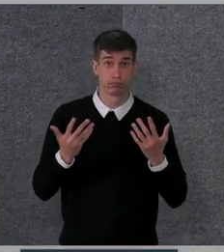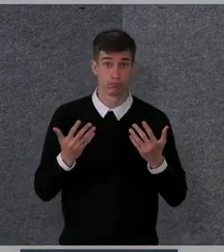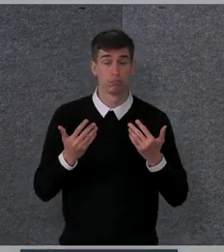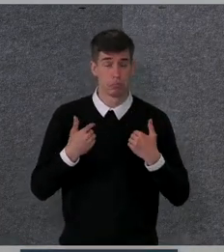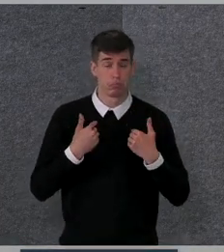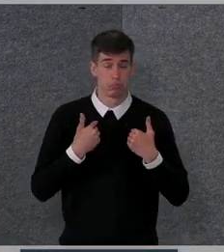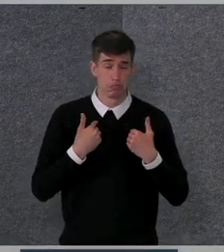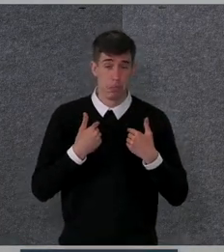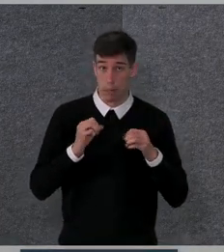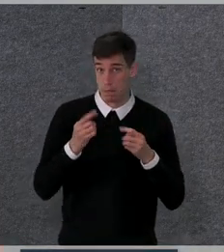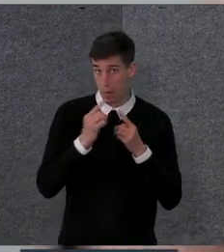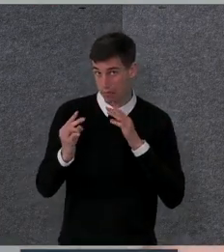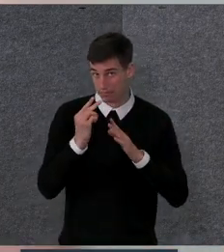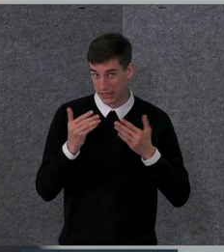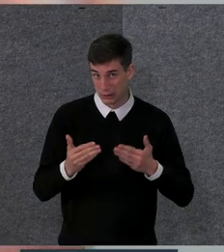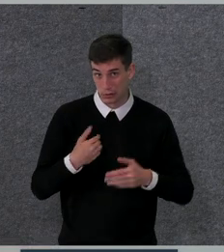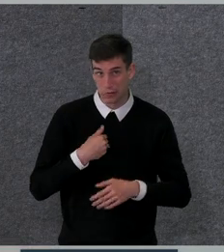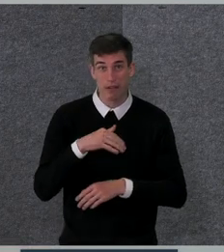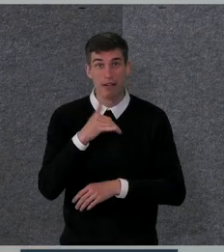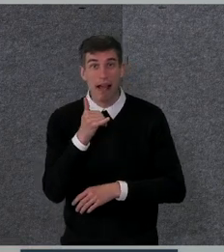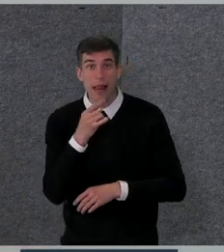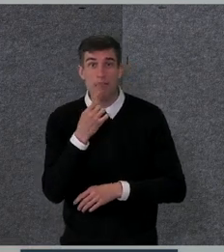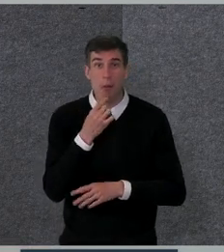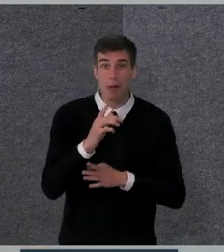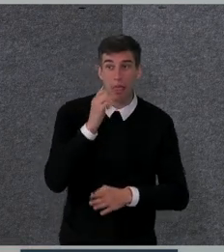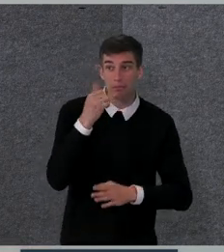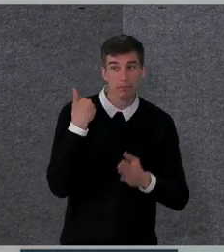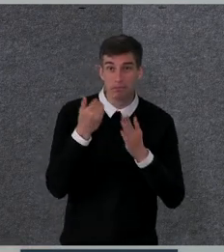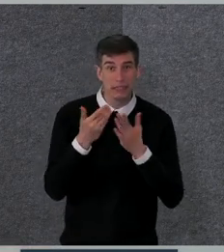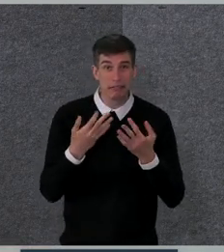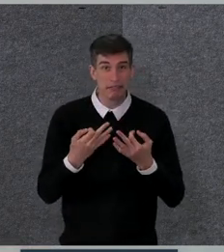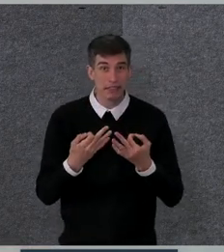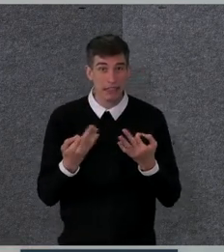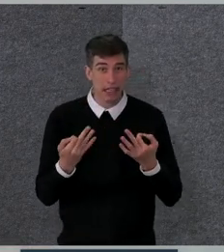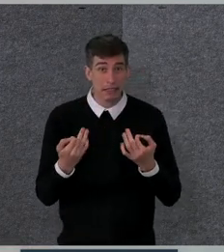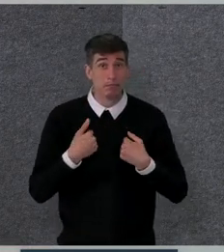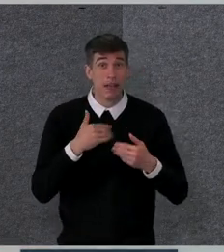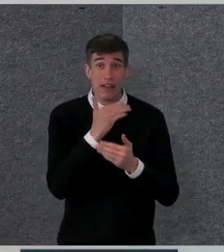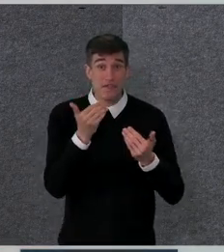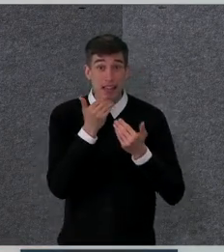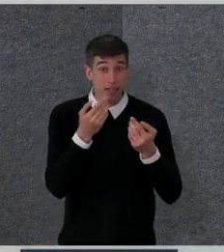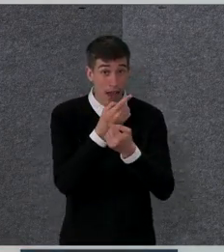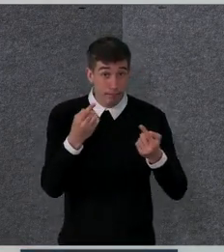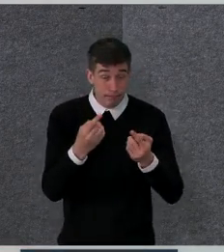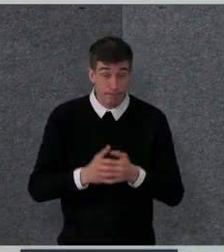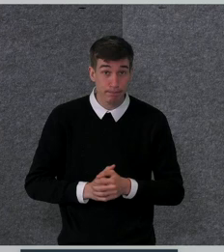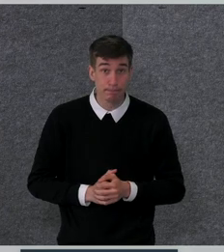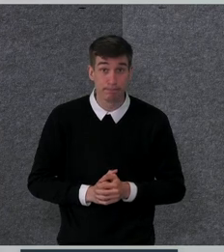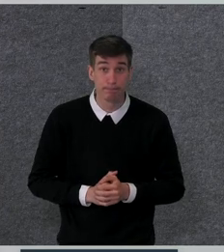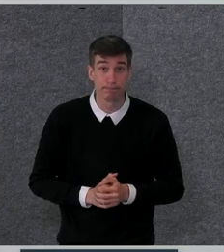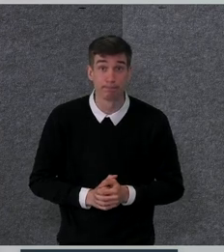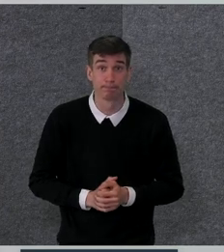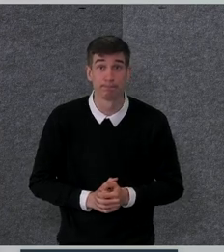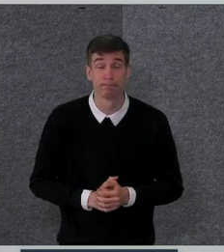geworden. Ich habe keine gelbe, keine rote Karte gesehen. Ich bedanke mich herzlich bei euch, dass ihr